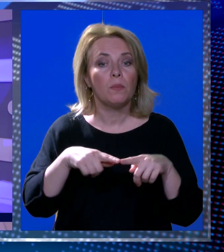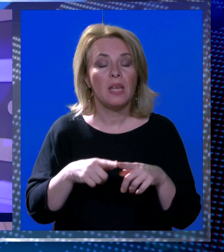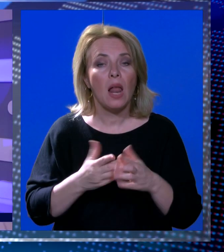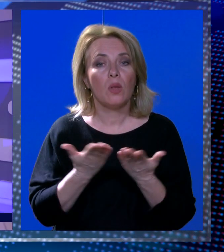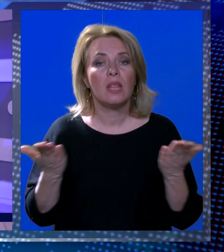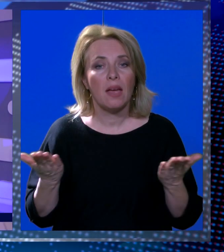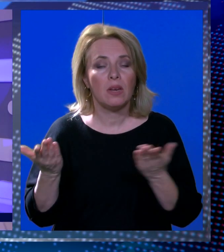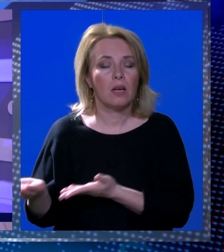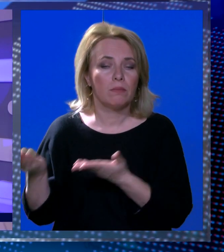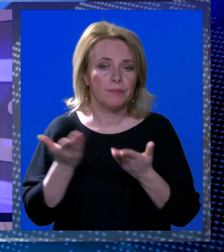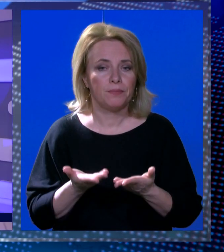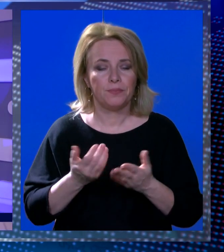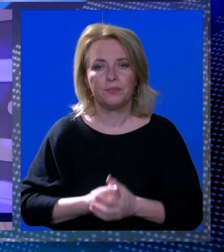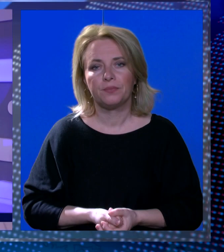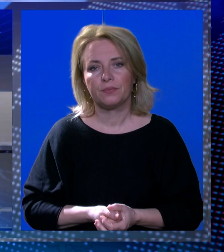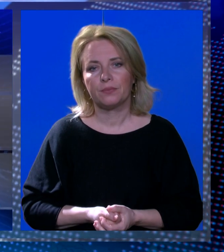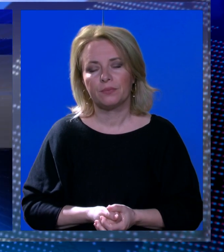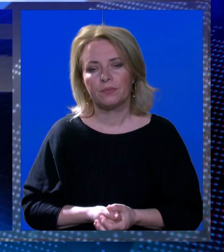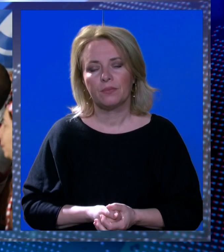U drugom dijelu dnevnika izdvajamo.